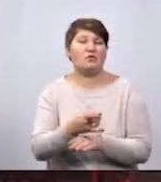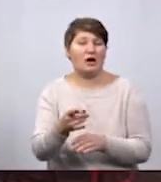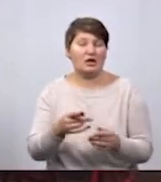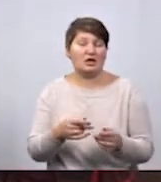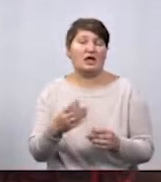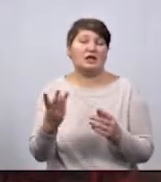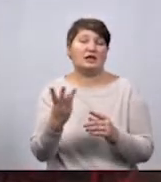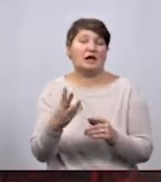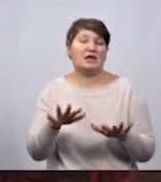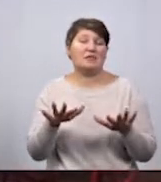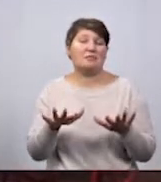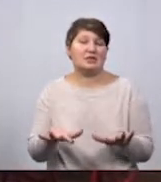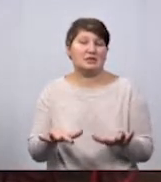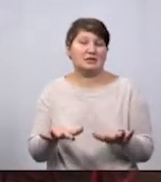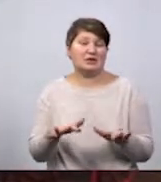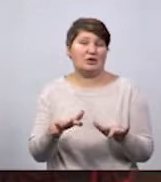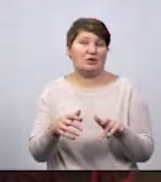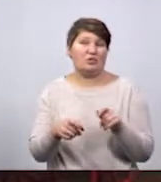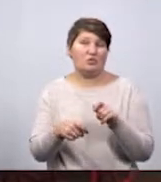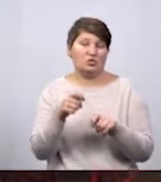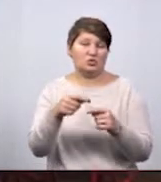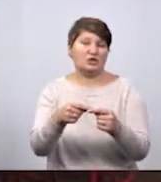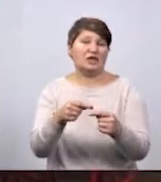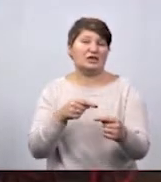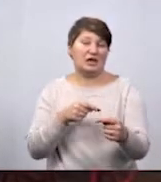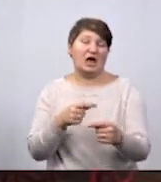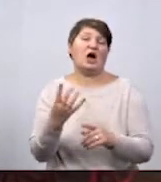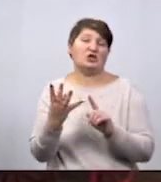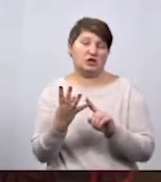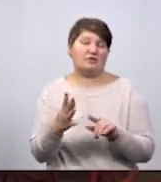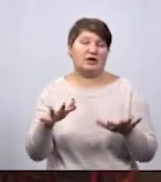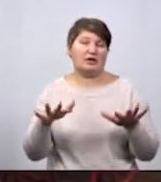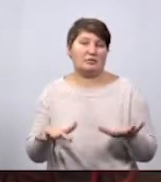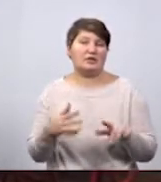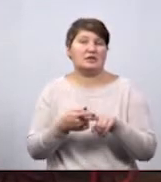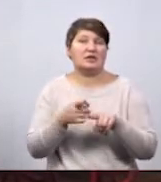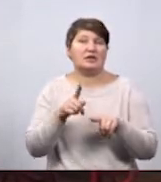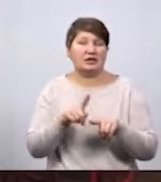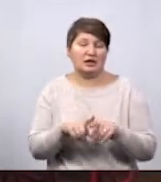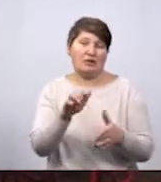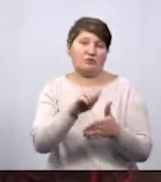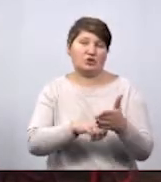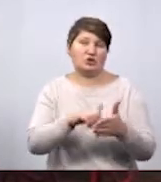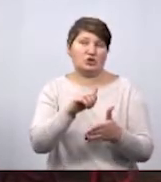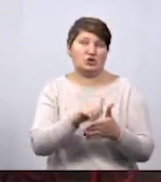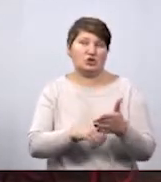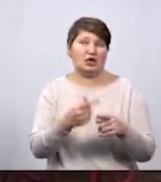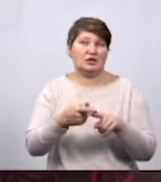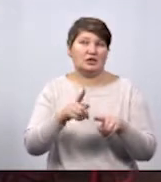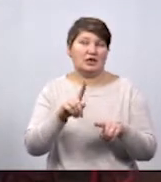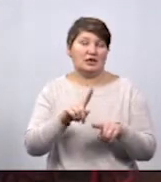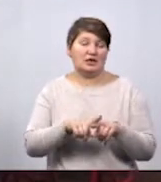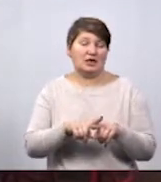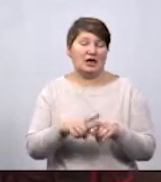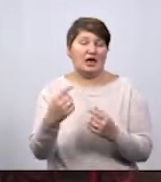місце посідає порушення дистанції, а от четверте місце – це є якраз причина, це є